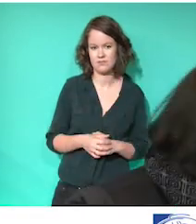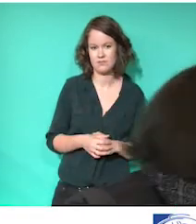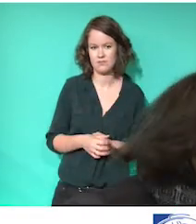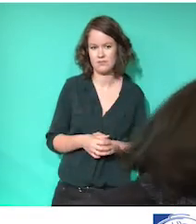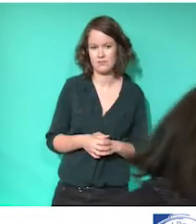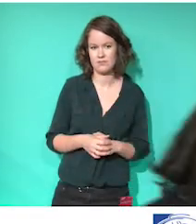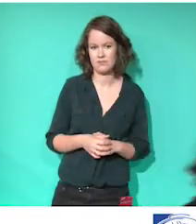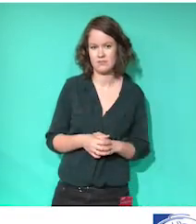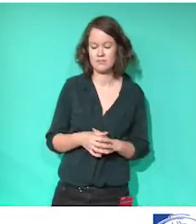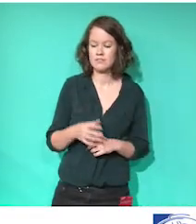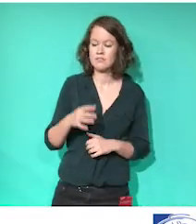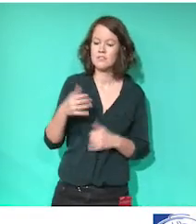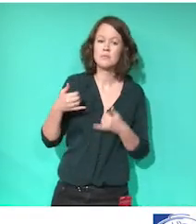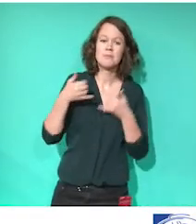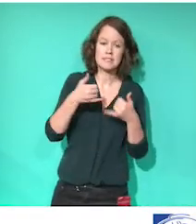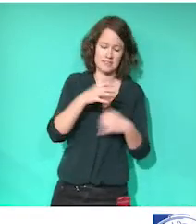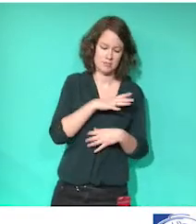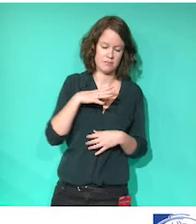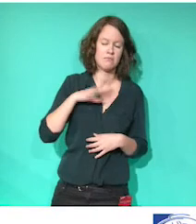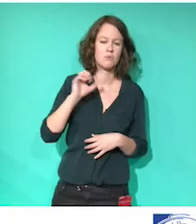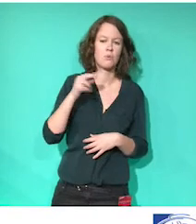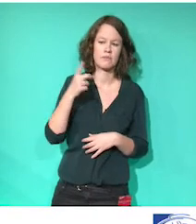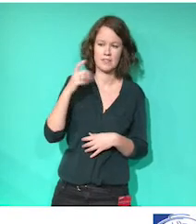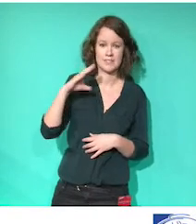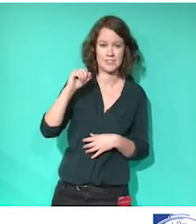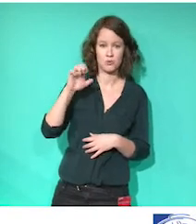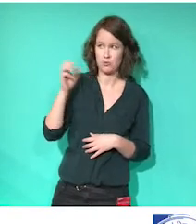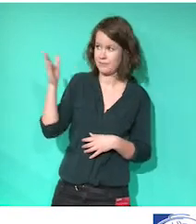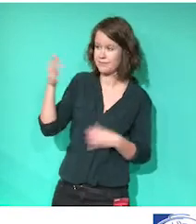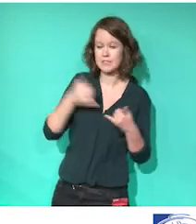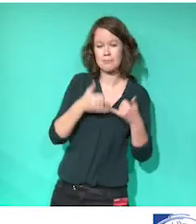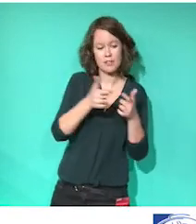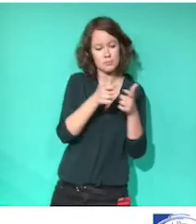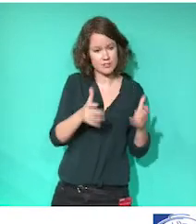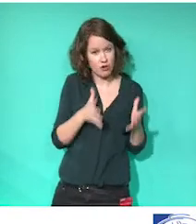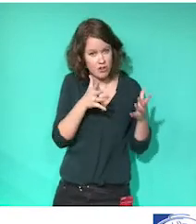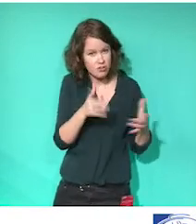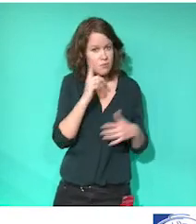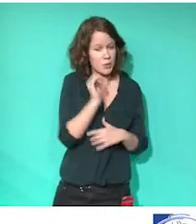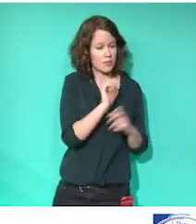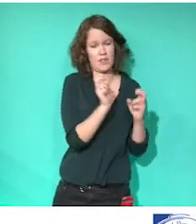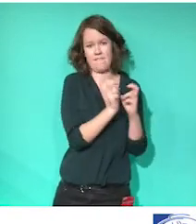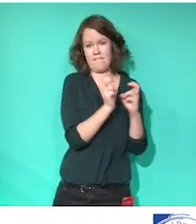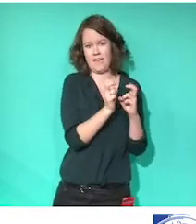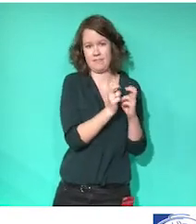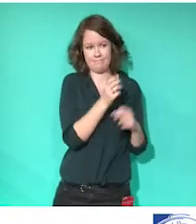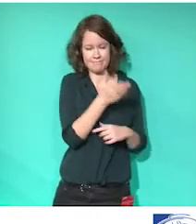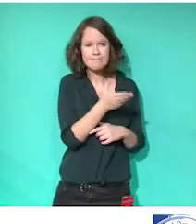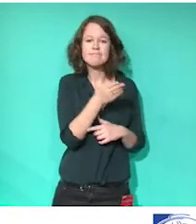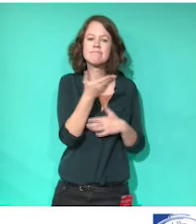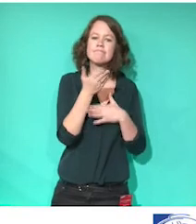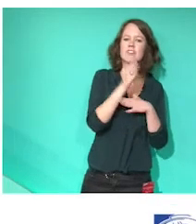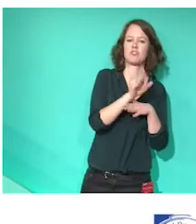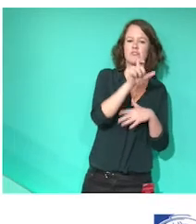Enfin, venez là. Voilà, déjà venez là. Alors, le prix entreprise engagée va à EDF, qui est représenté par